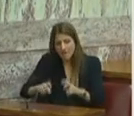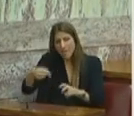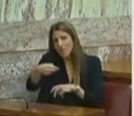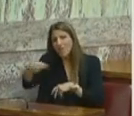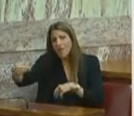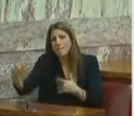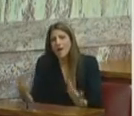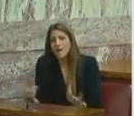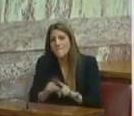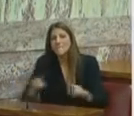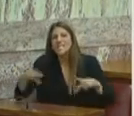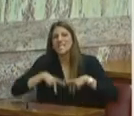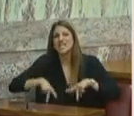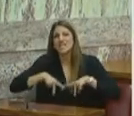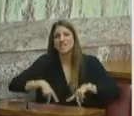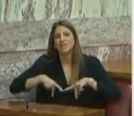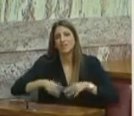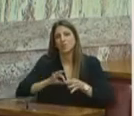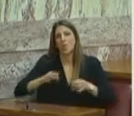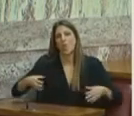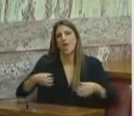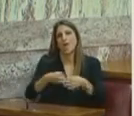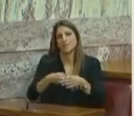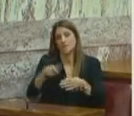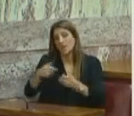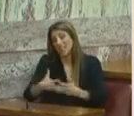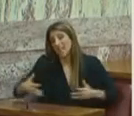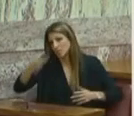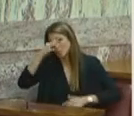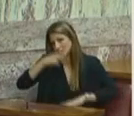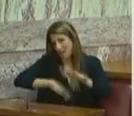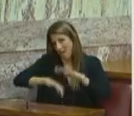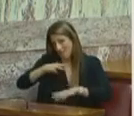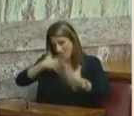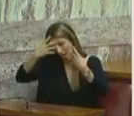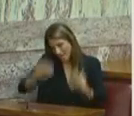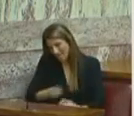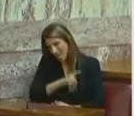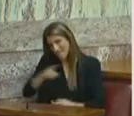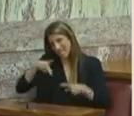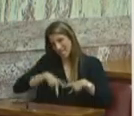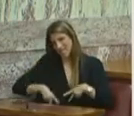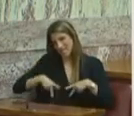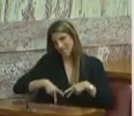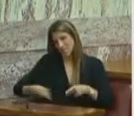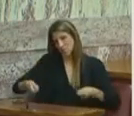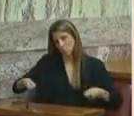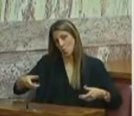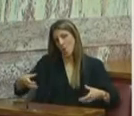μη κυβερνητικών οργανώσεων. Αυτό το τεράστιο σκάνδαλο που συμβαίνει τα τελευταία χρόνια στην πατρίδα μας.